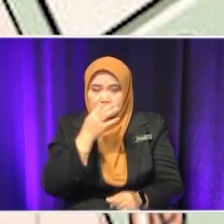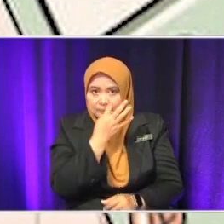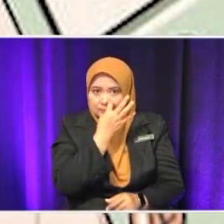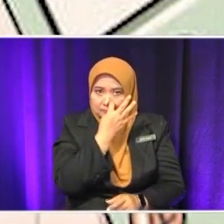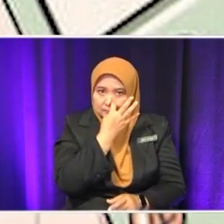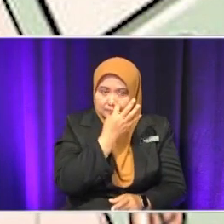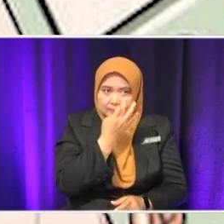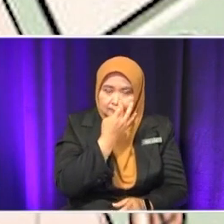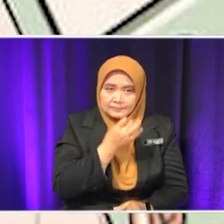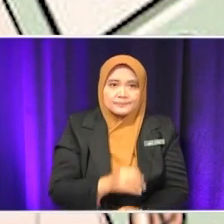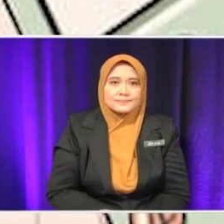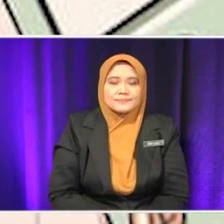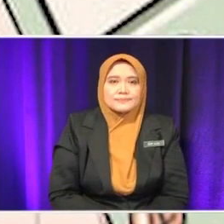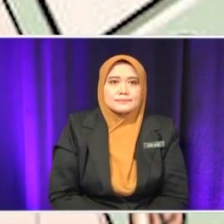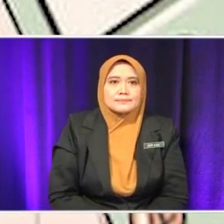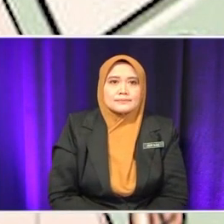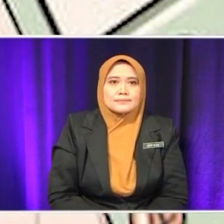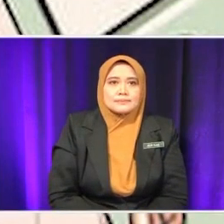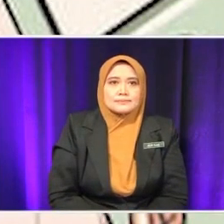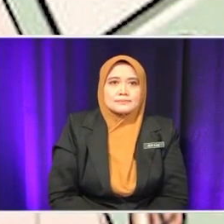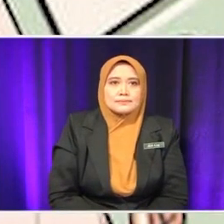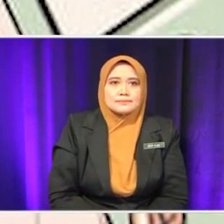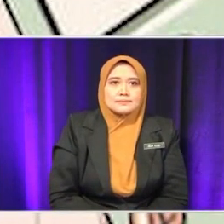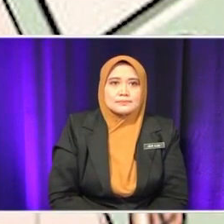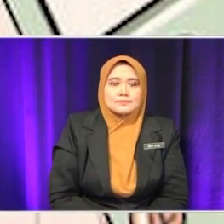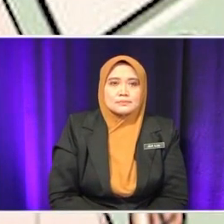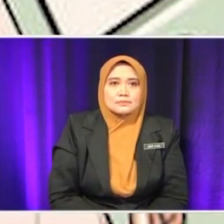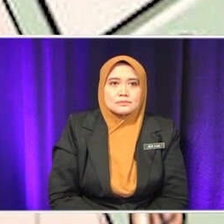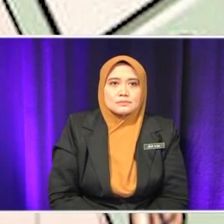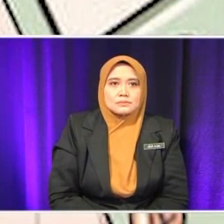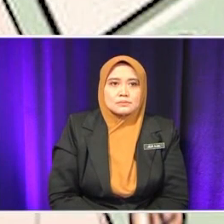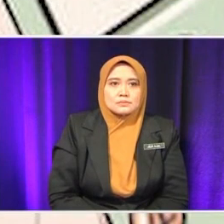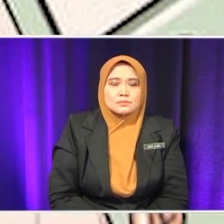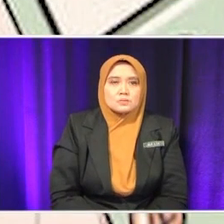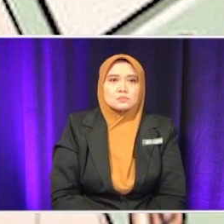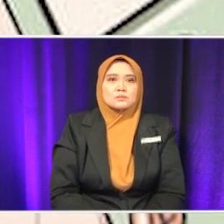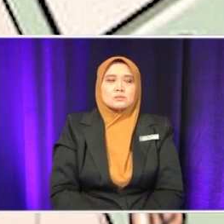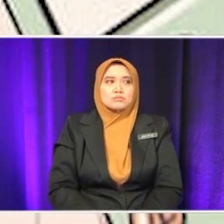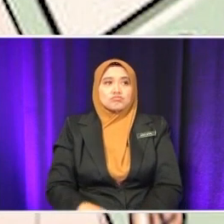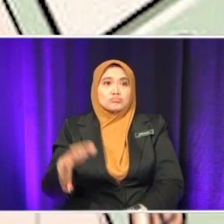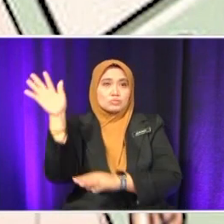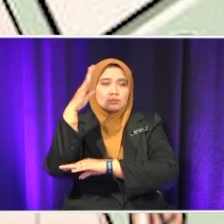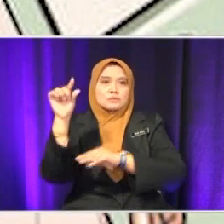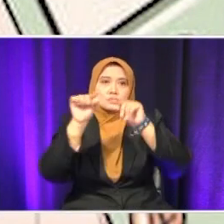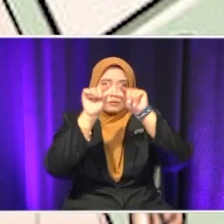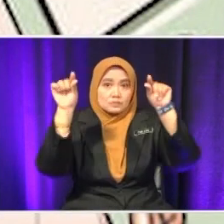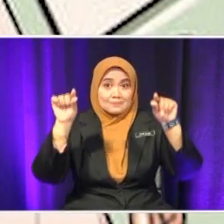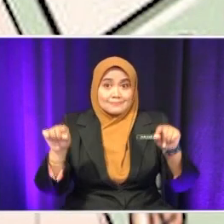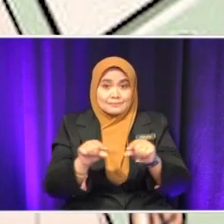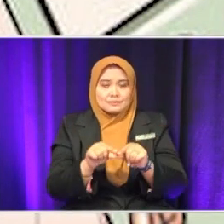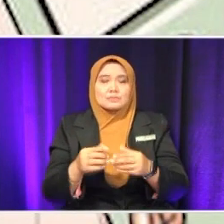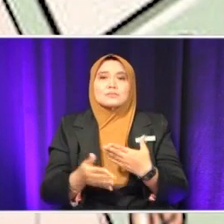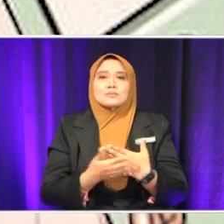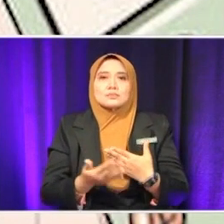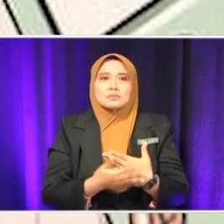Okey, silakan Naim. Apa maksud pokok tadi? Graf mudah, iaitu mudah. Semua bucu mempunyai